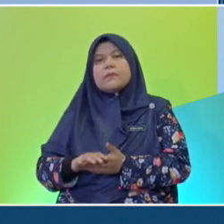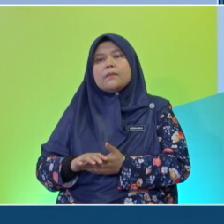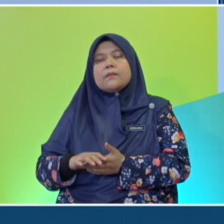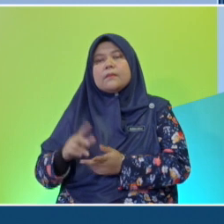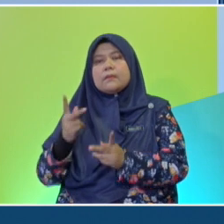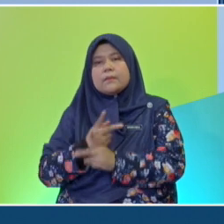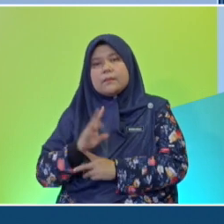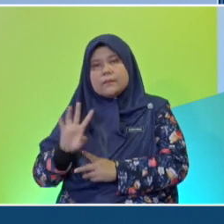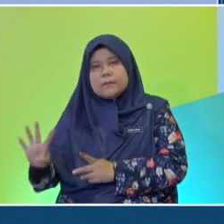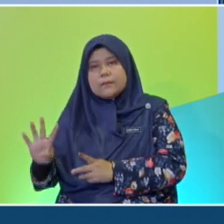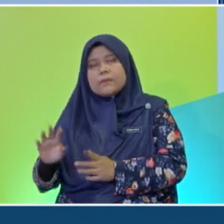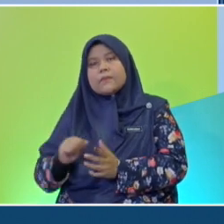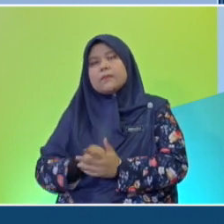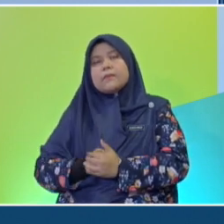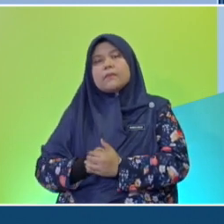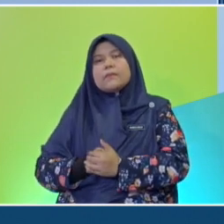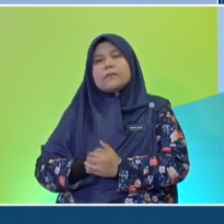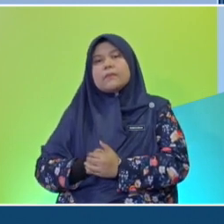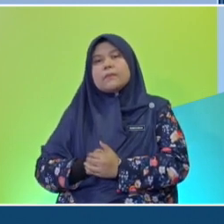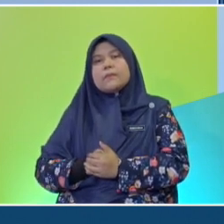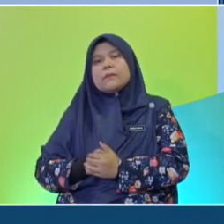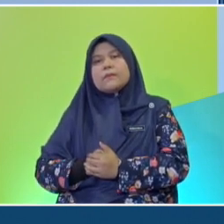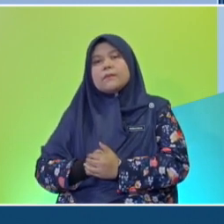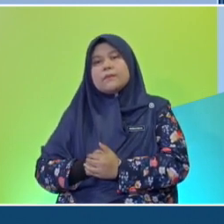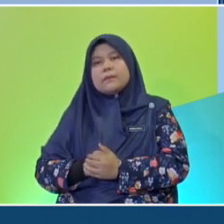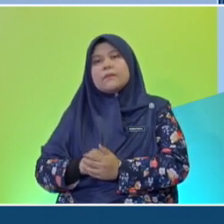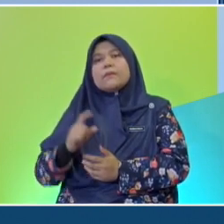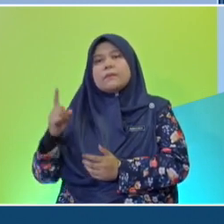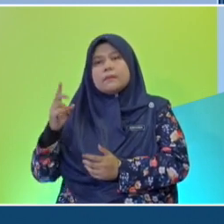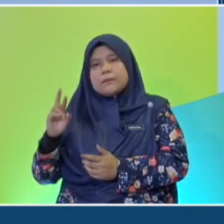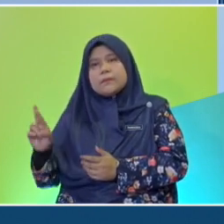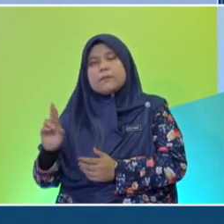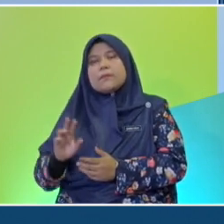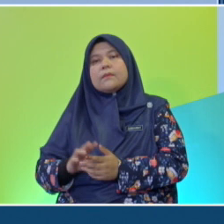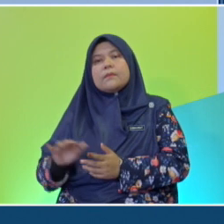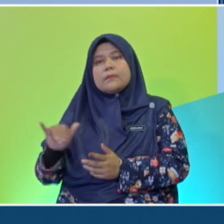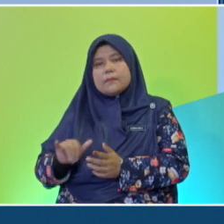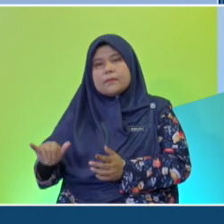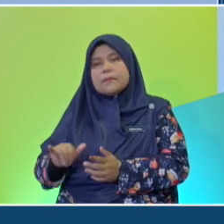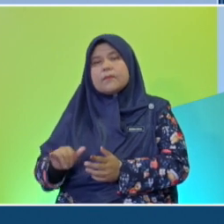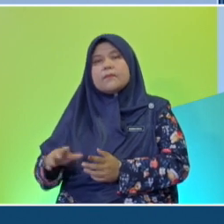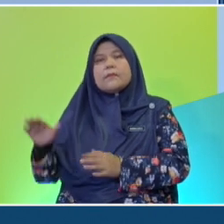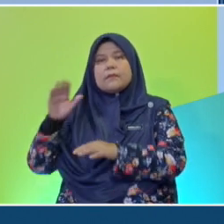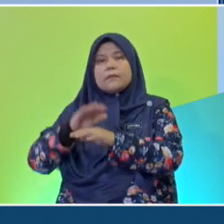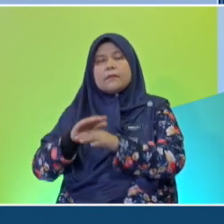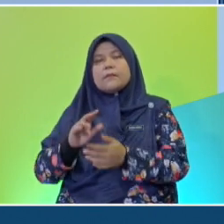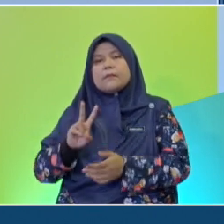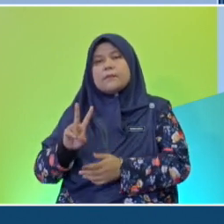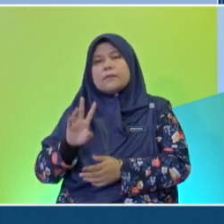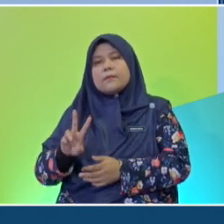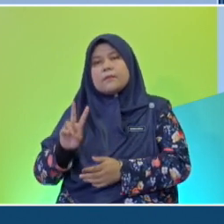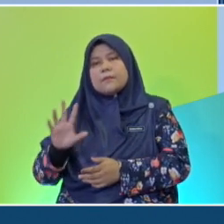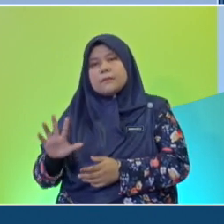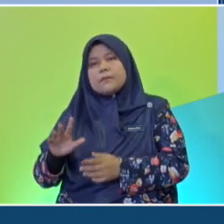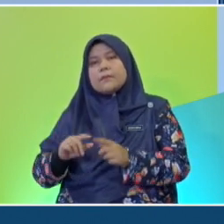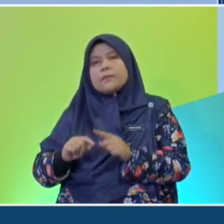bawah tuh dua tuh 50 ada 64 dapat jawabannya 1000 ML kali yang sama digunakan untuk yang atas durinya 25 mesin